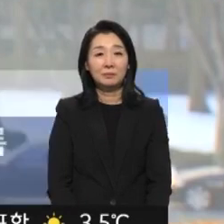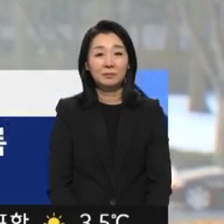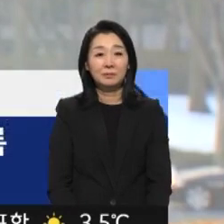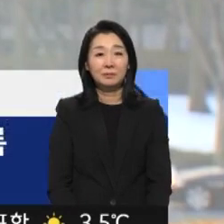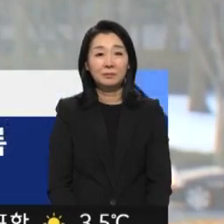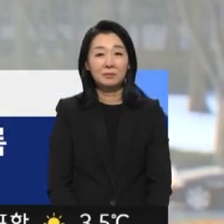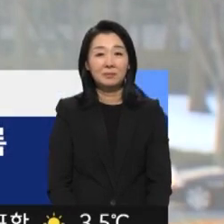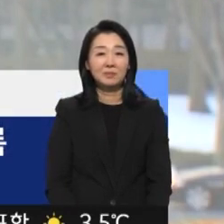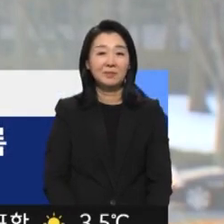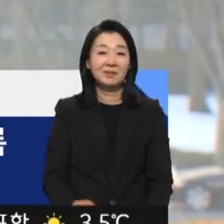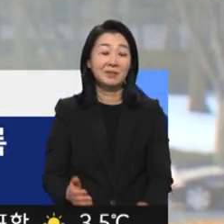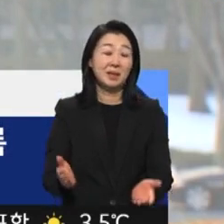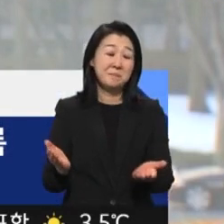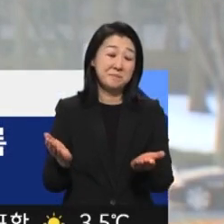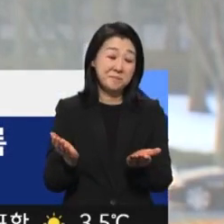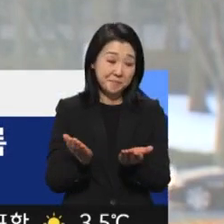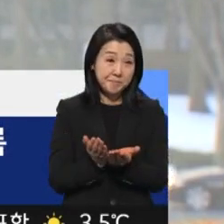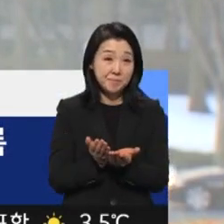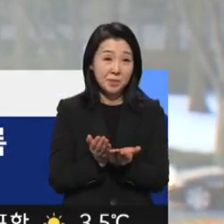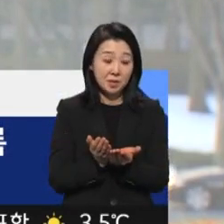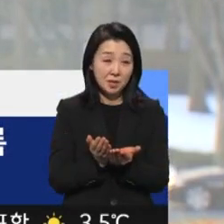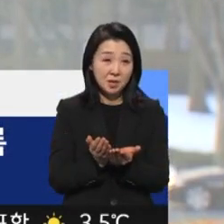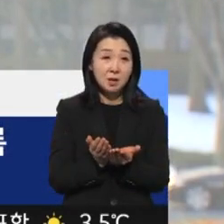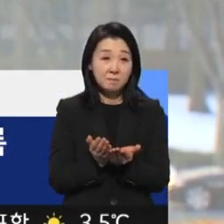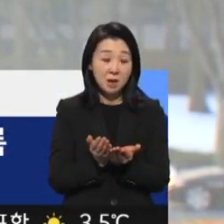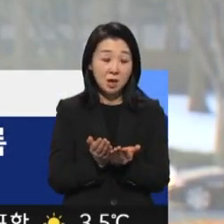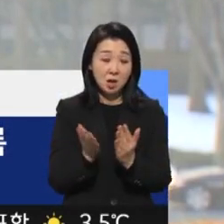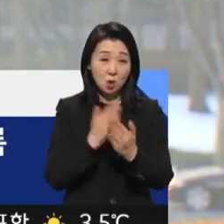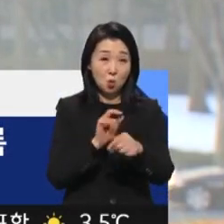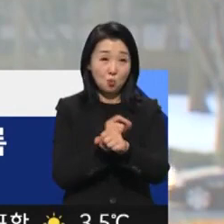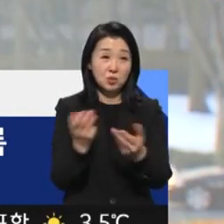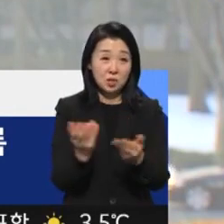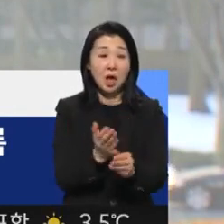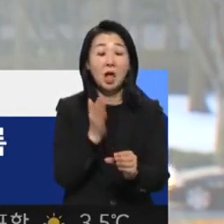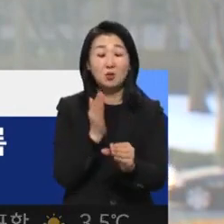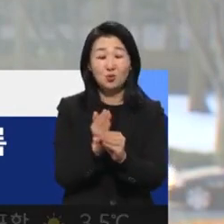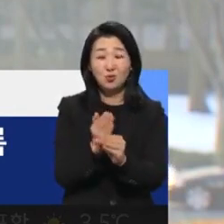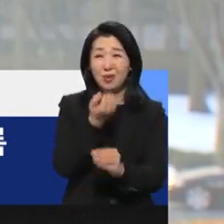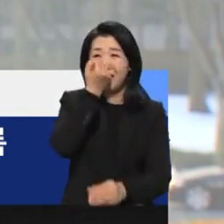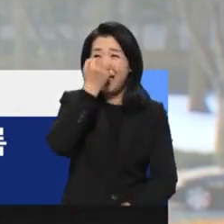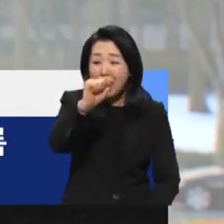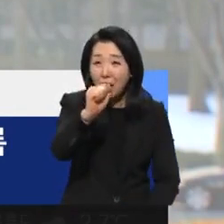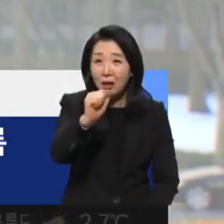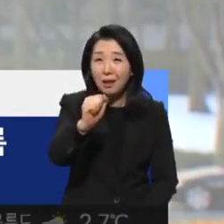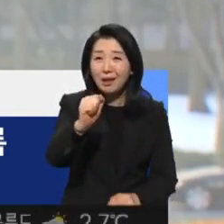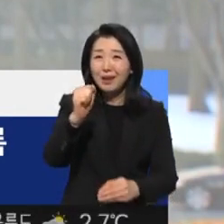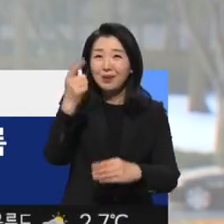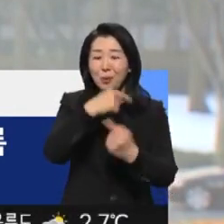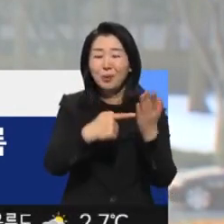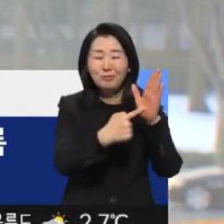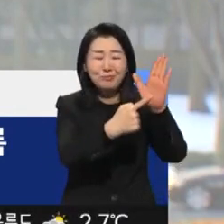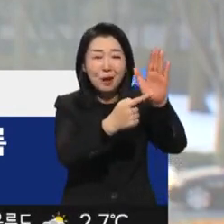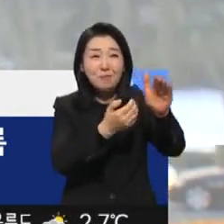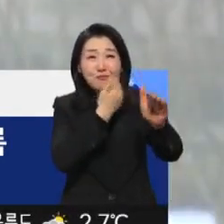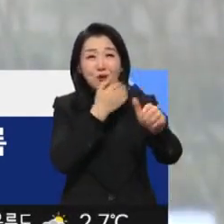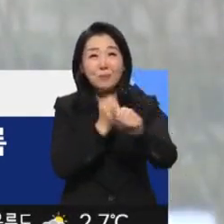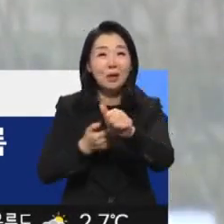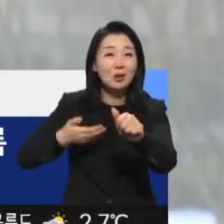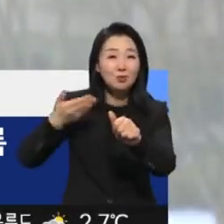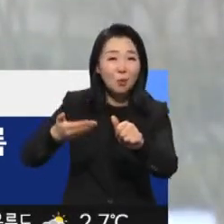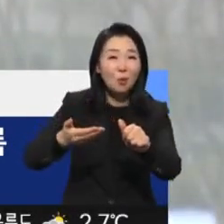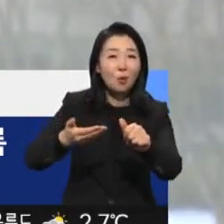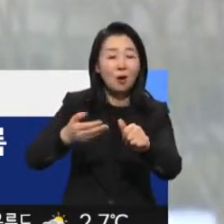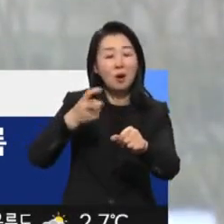적법하게 공무를 수행 중인 공직자들의 좌표를 찍고 조리돌림 당하도록 공개적으로 선동하는 것은